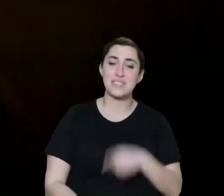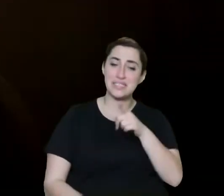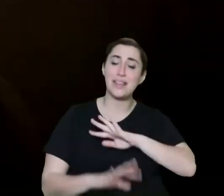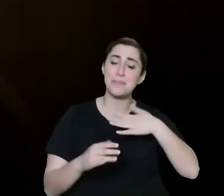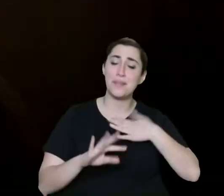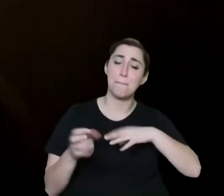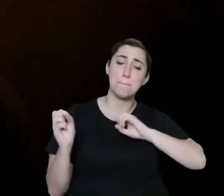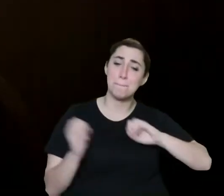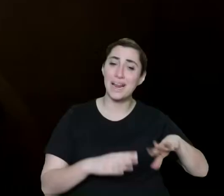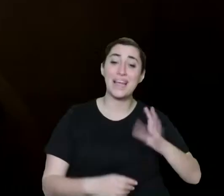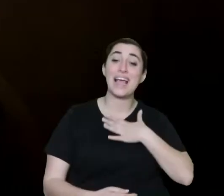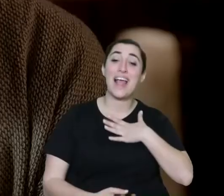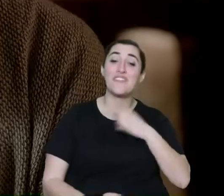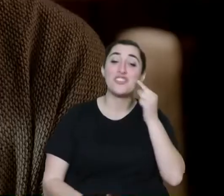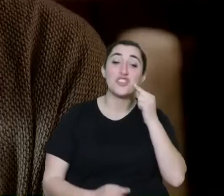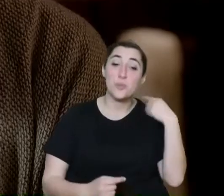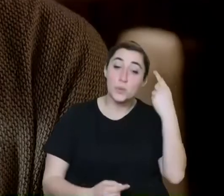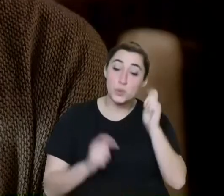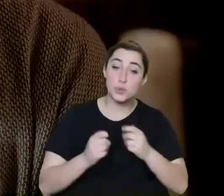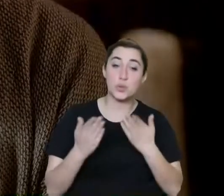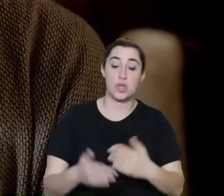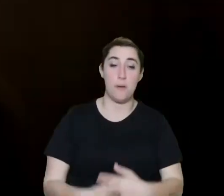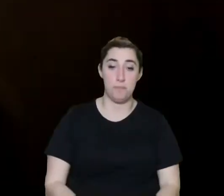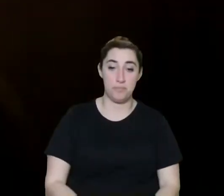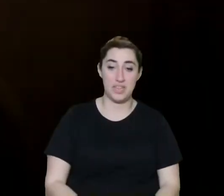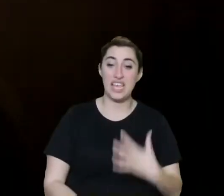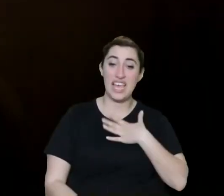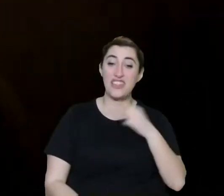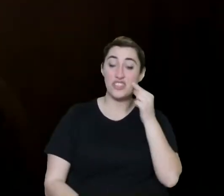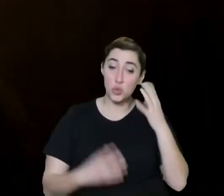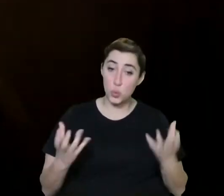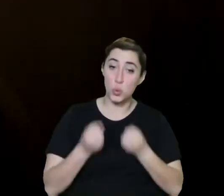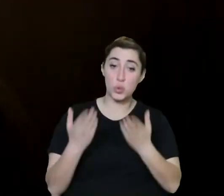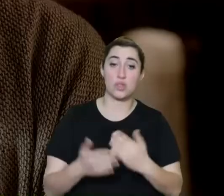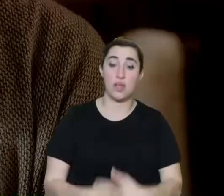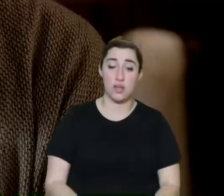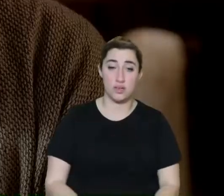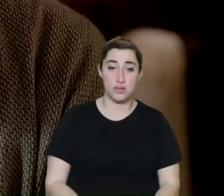Sen bırak bizi de kendi canının derdine düş. Kendi canını kurtar hele.